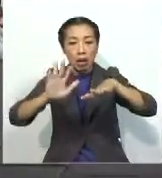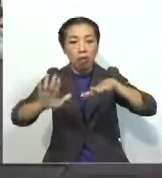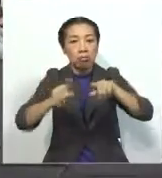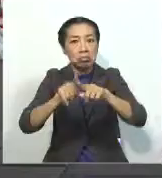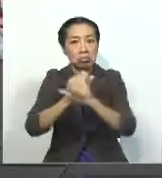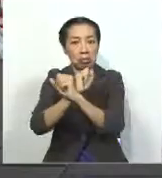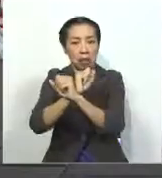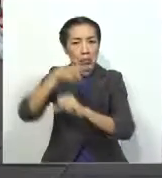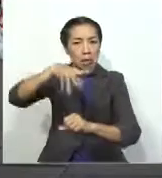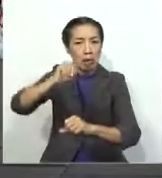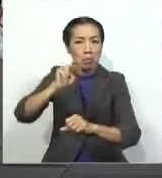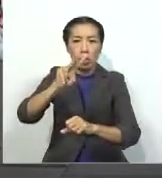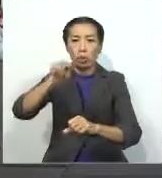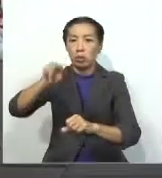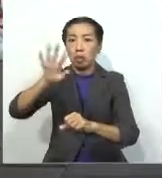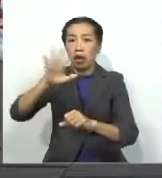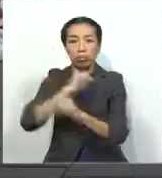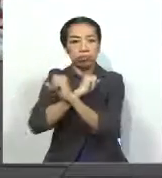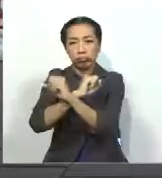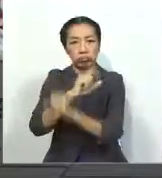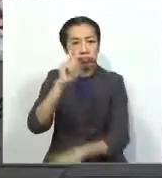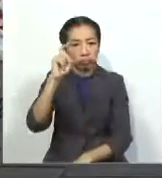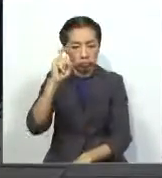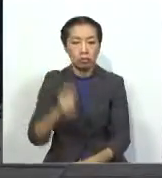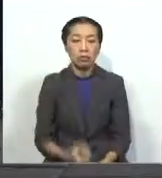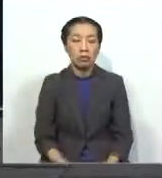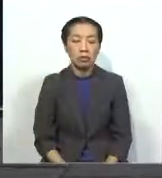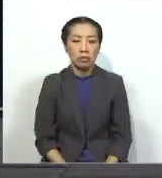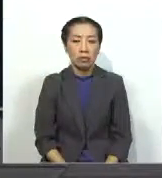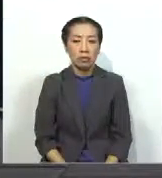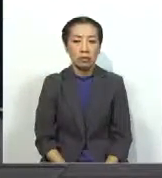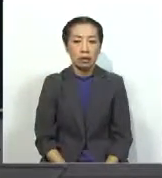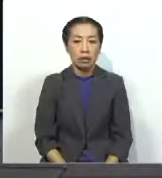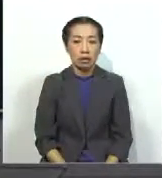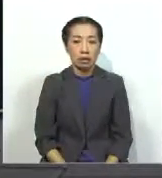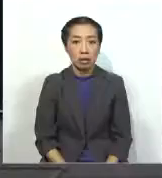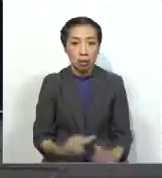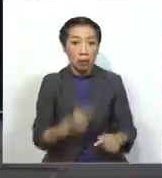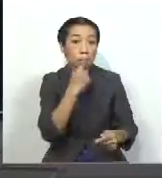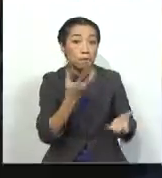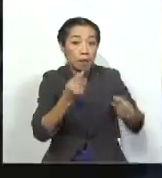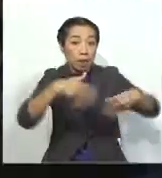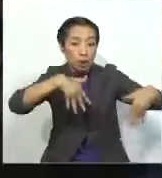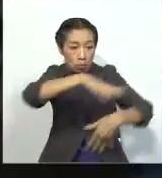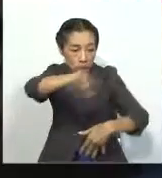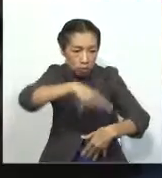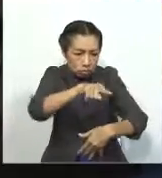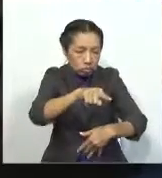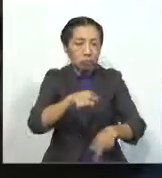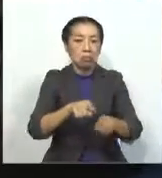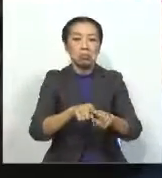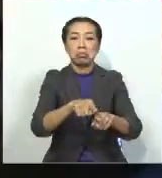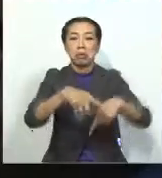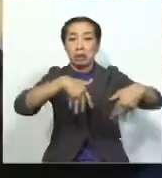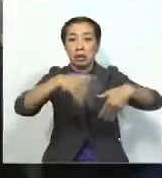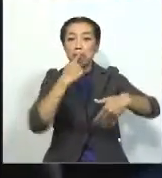ครับที่ไม่สามารถป้องกันฝุ่นละออง PM 2.5 ได้ในขณะที่พื้นที่เขตดินแดงนะครับยังคงเป็นห